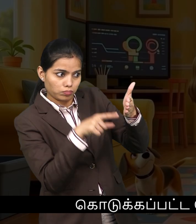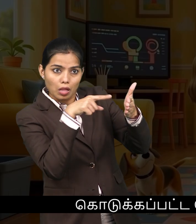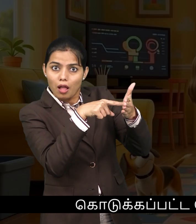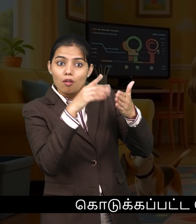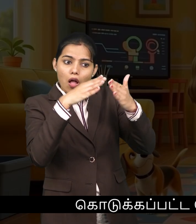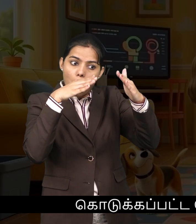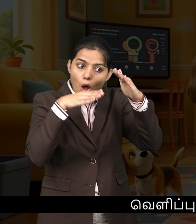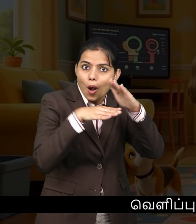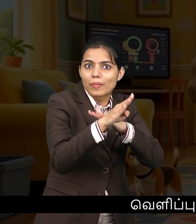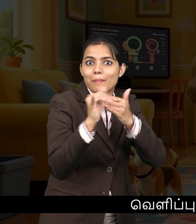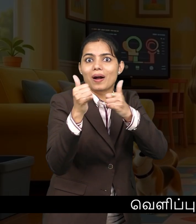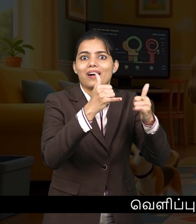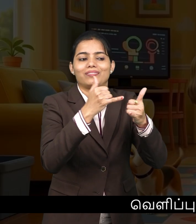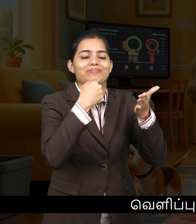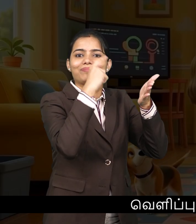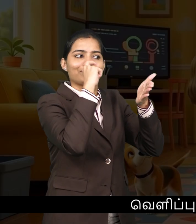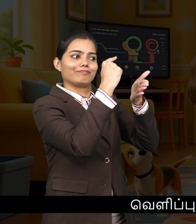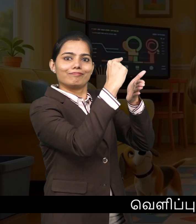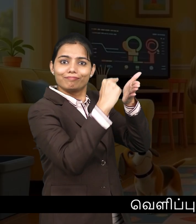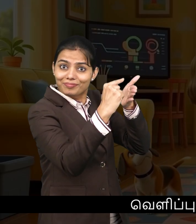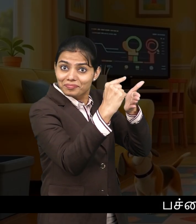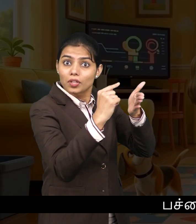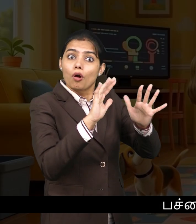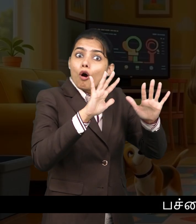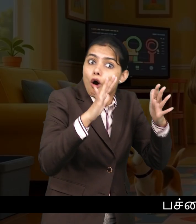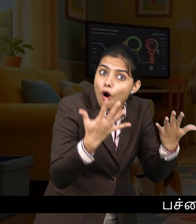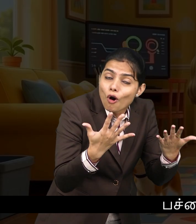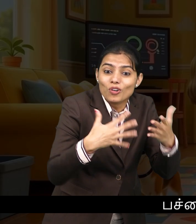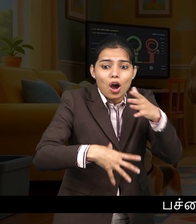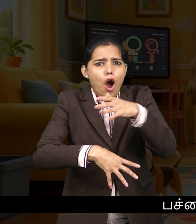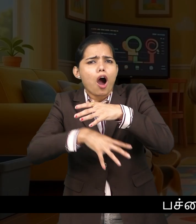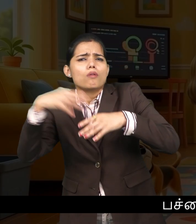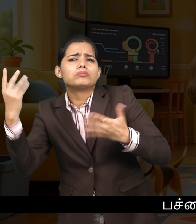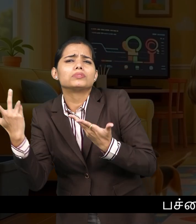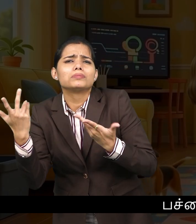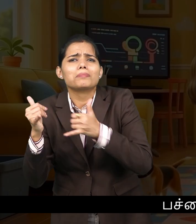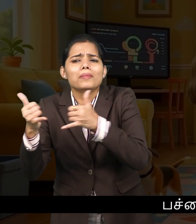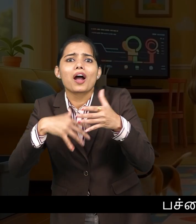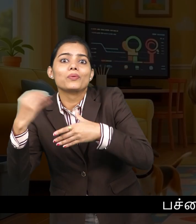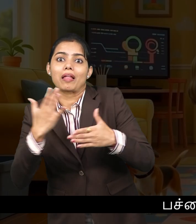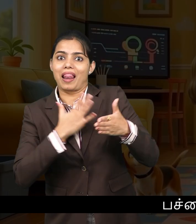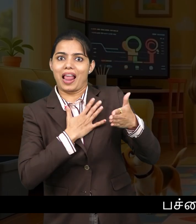நிறத்தில் நிரப்புங்கள். வெளிப்புற விளையாட்டாக இருந்தால் பச்சை நிறத்தில் நிரப்புங்கள்.